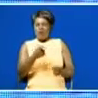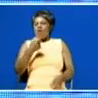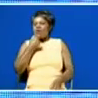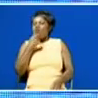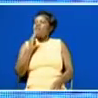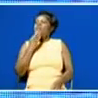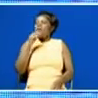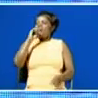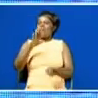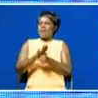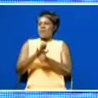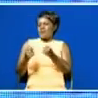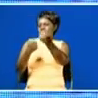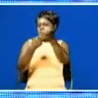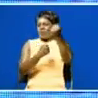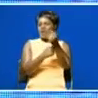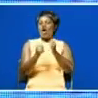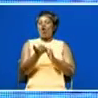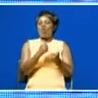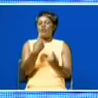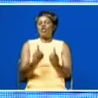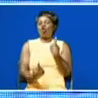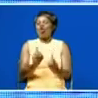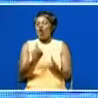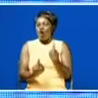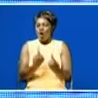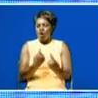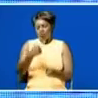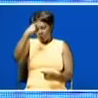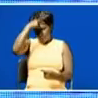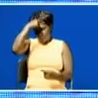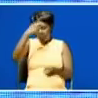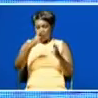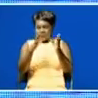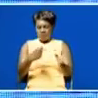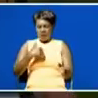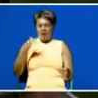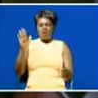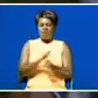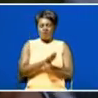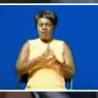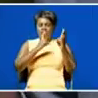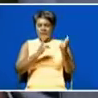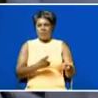FC wameahidi mashabiki mchuano wa kukata na shoka. Moses Wahisi na taarifa kamili.